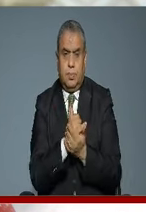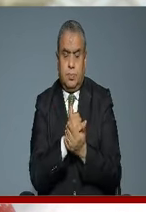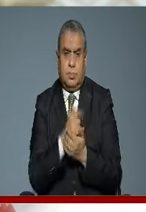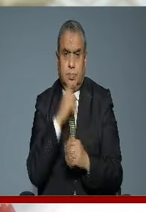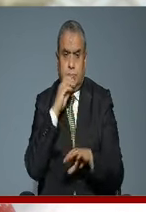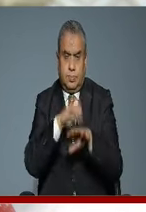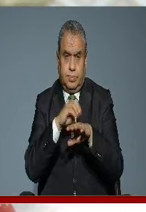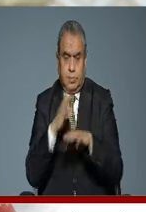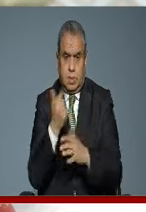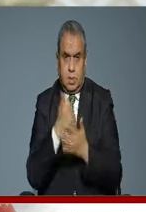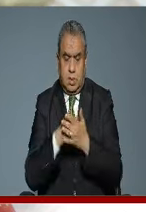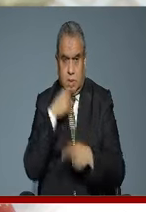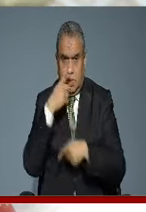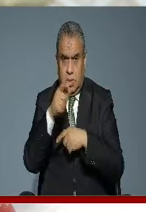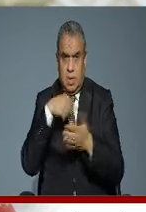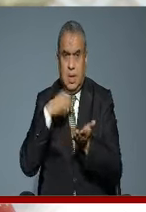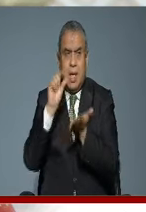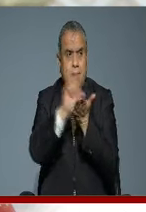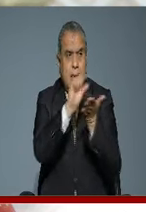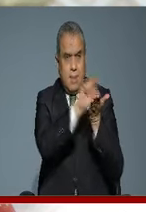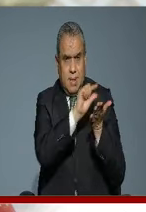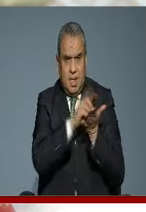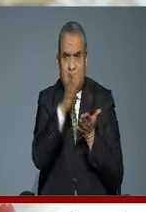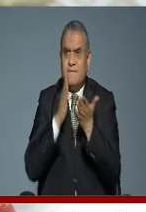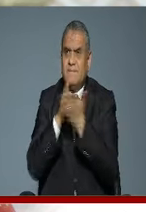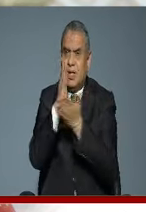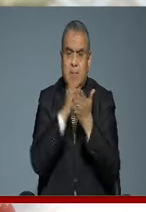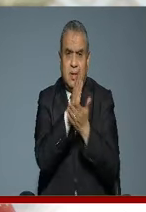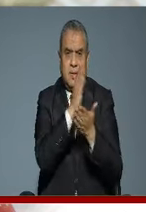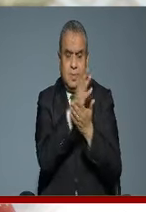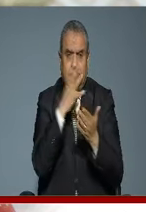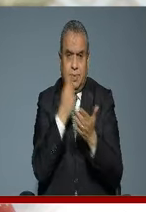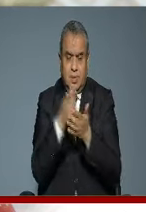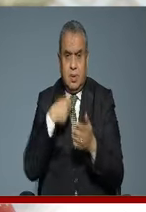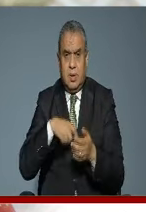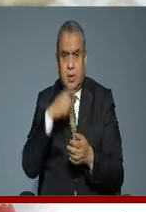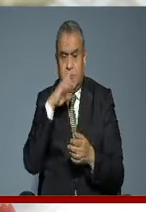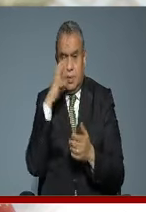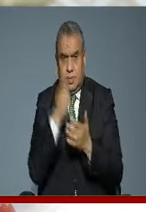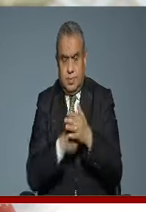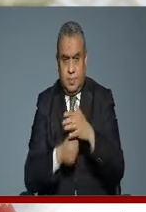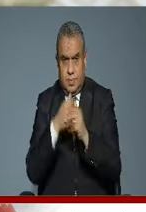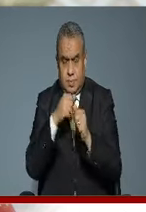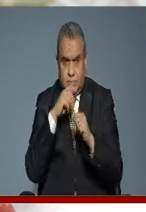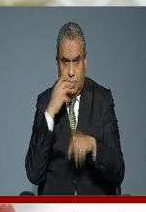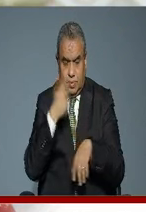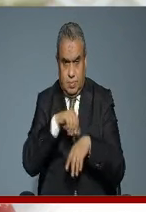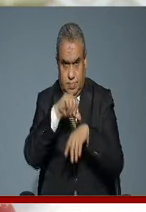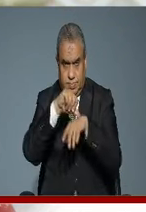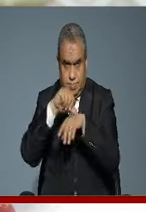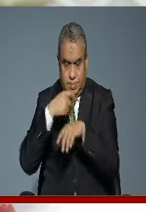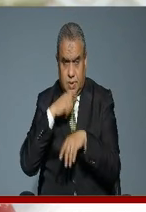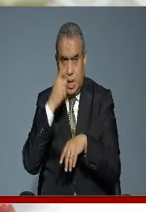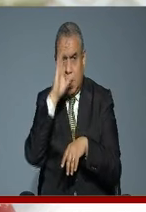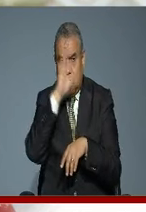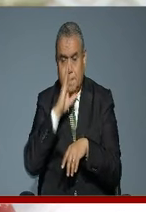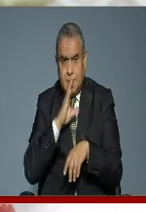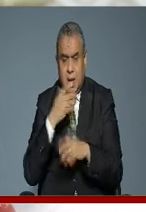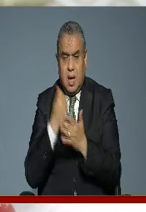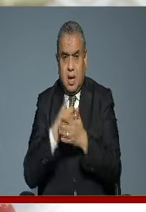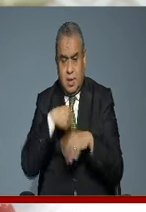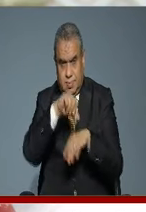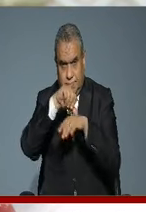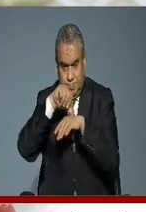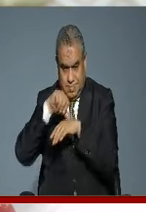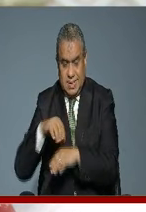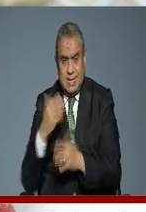بدأنا نزور بلدان أخرى، وبالتالي أنا أزور البرازيل وأعود للاحتفال بالذكرى